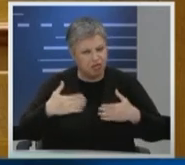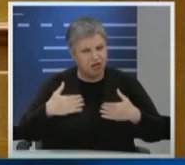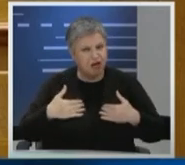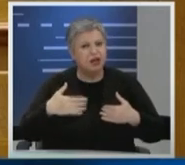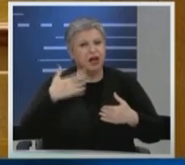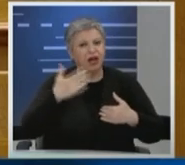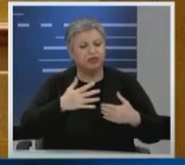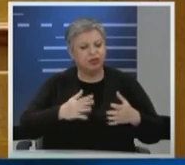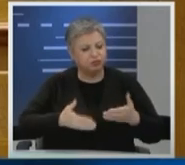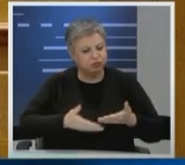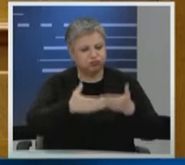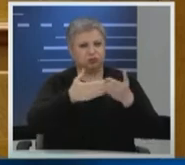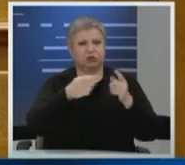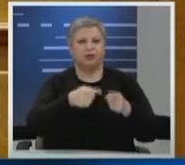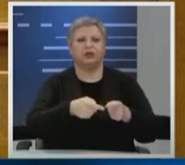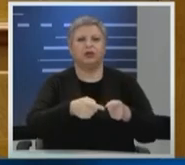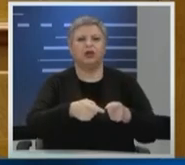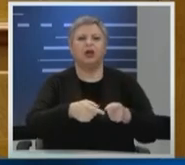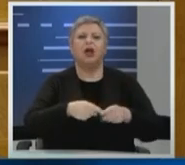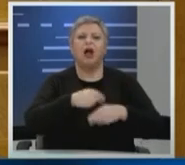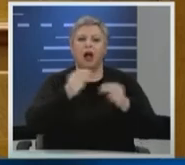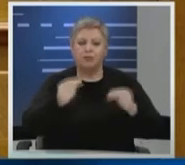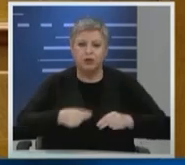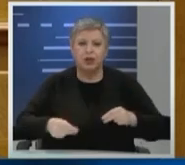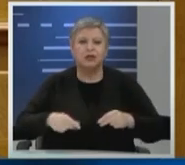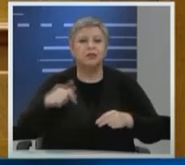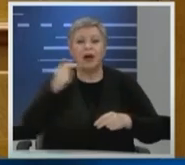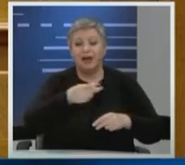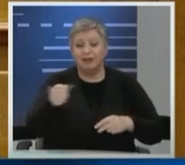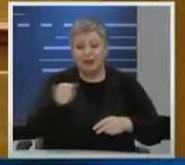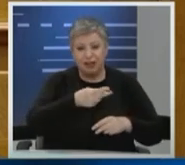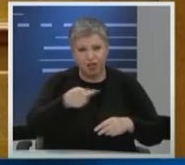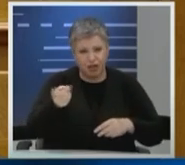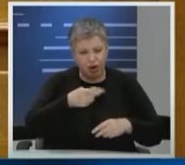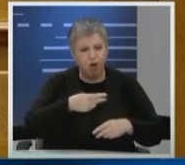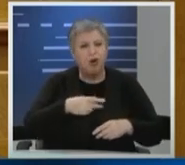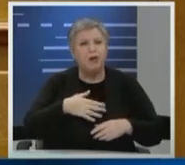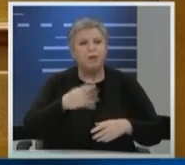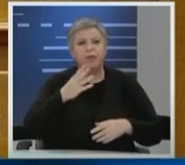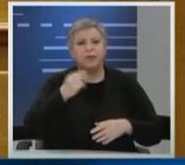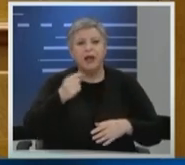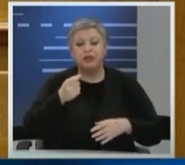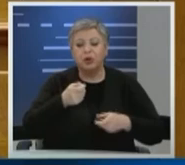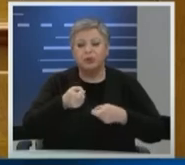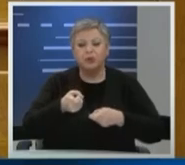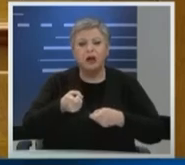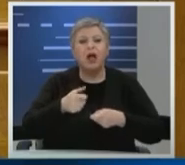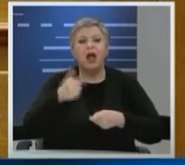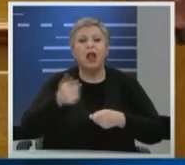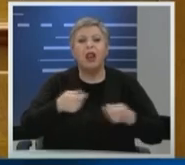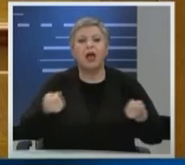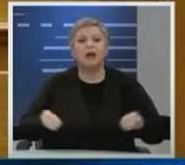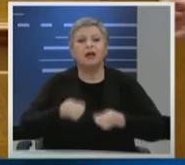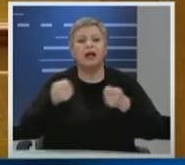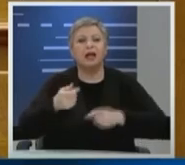εκτελεστικό βραχίωνα και το δολοφονικό χέρι του συστήματος. Αντί λοιπόν εμείς λέμε καθαρά ο λαός να ψάχνει να βρει